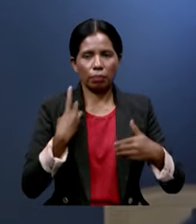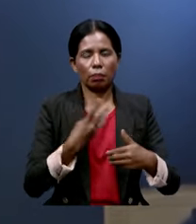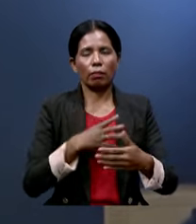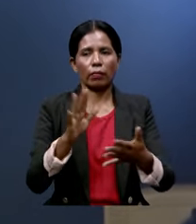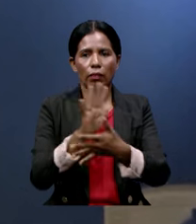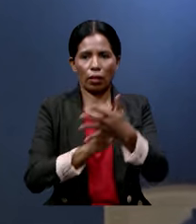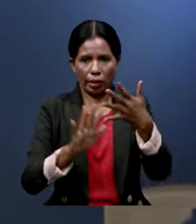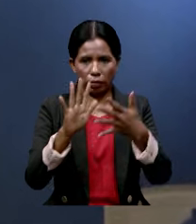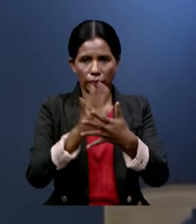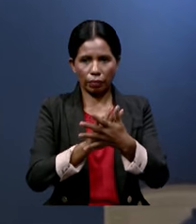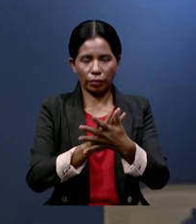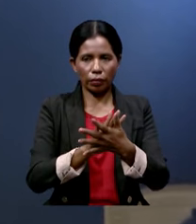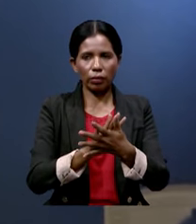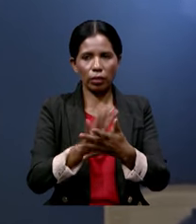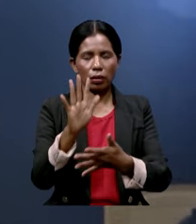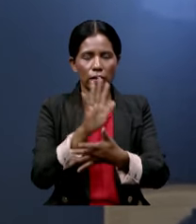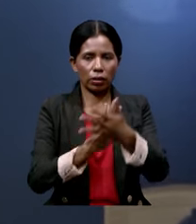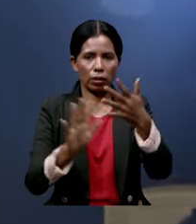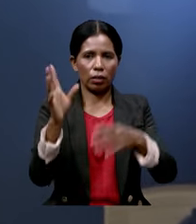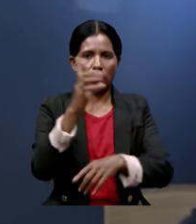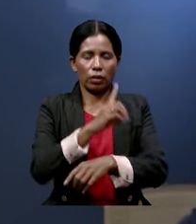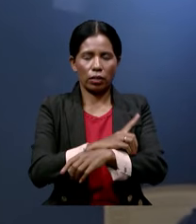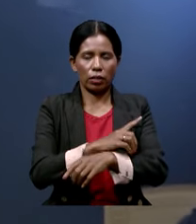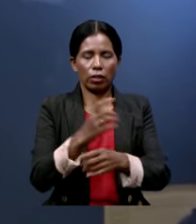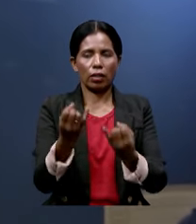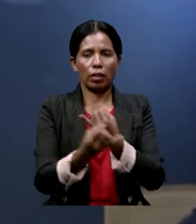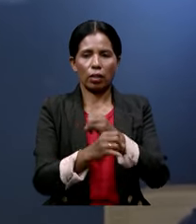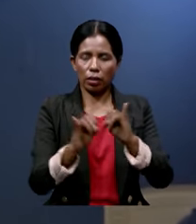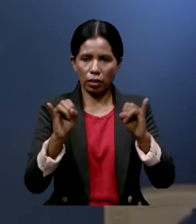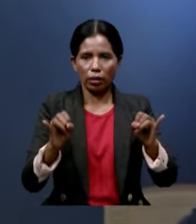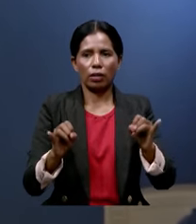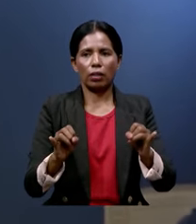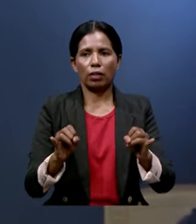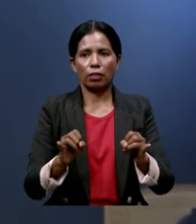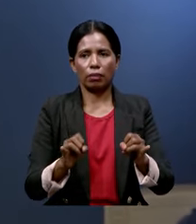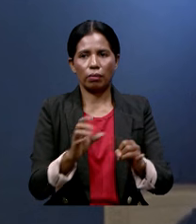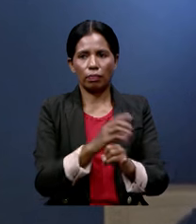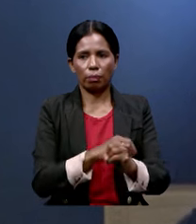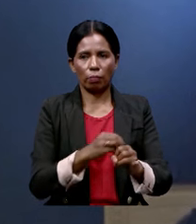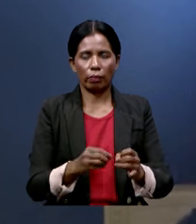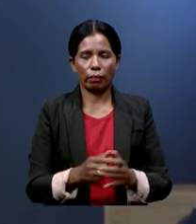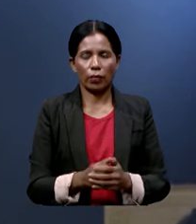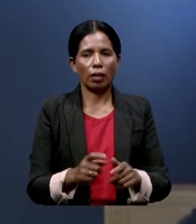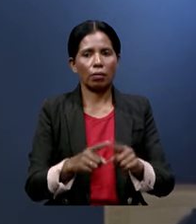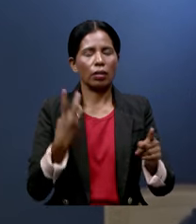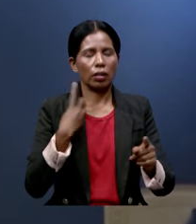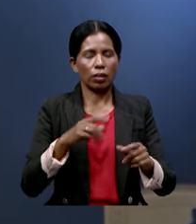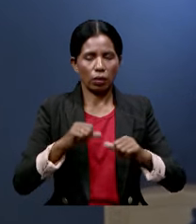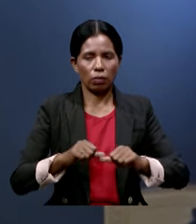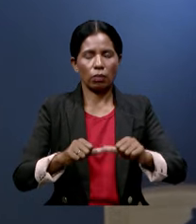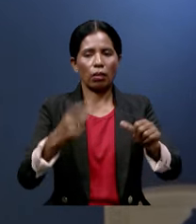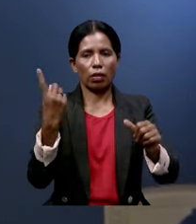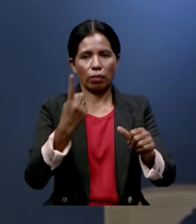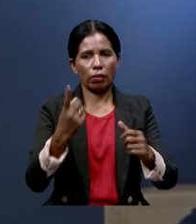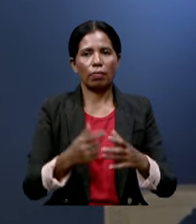celebra komemora loron restoration ka como mera nasaret mabe ita nafatin